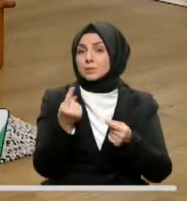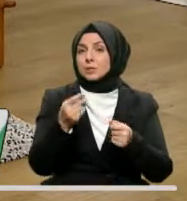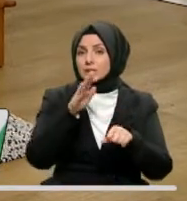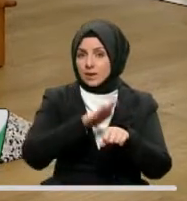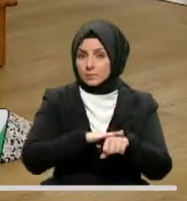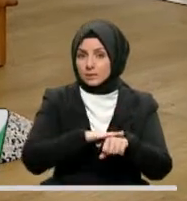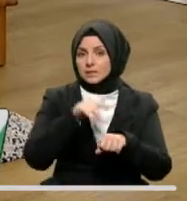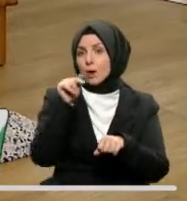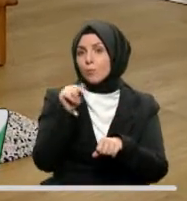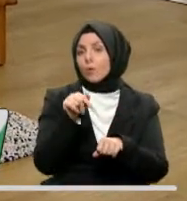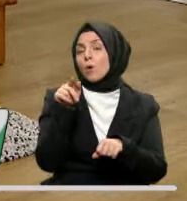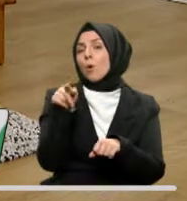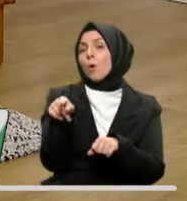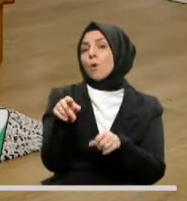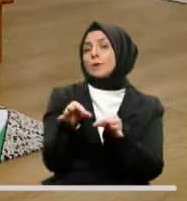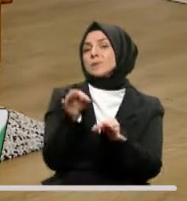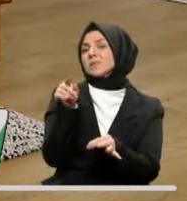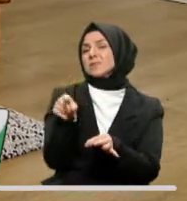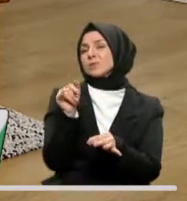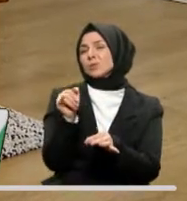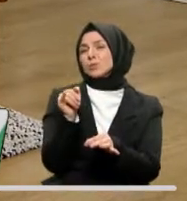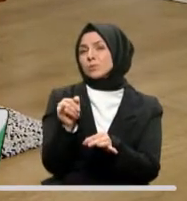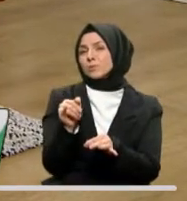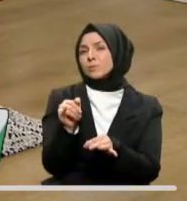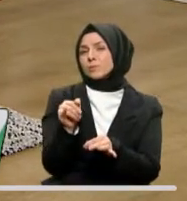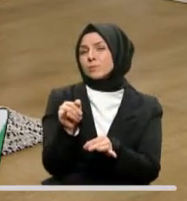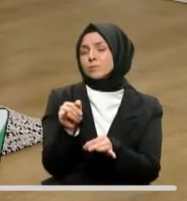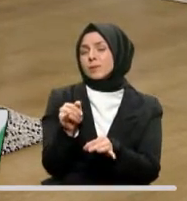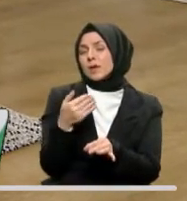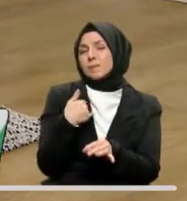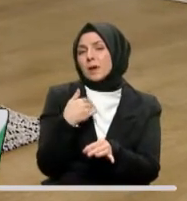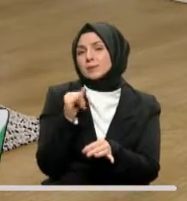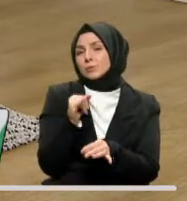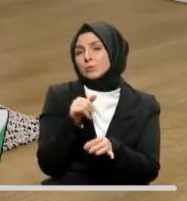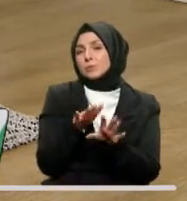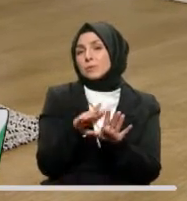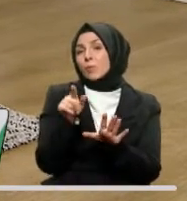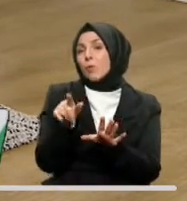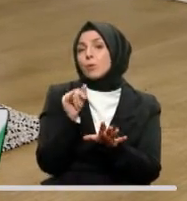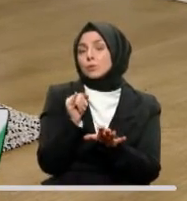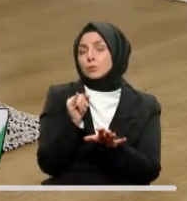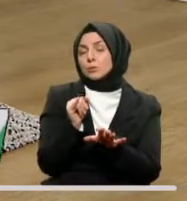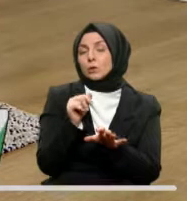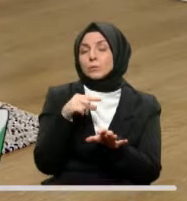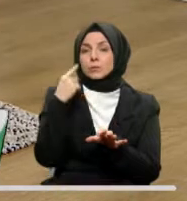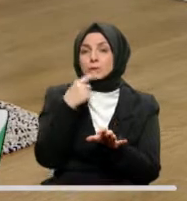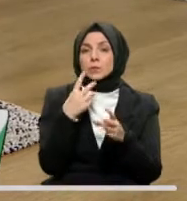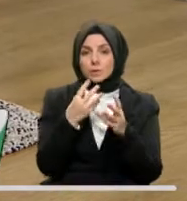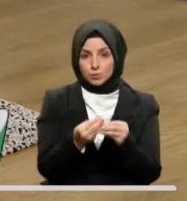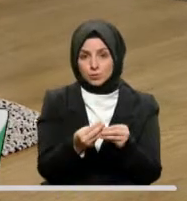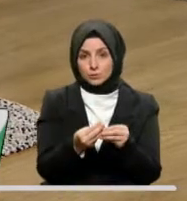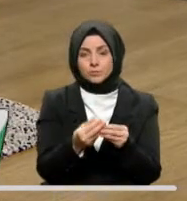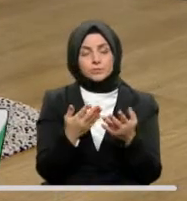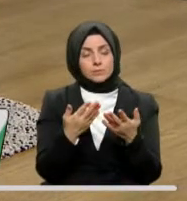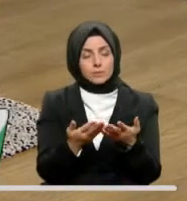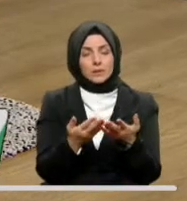o kişinin kendi deposunda olanı sunmayan herkes kendi tabağındaki ne bir şey sunar o kişide Ne kadar varsa ne